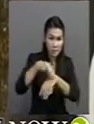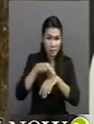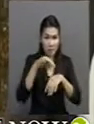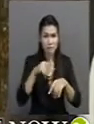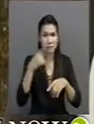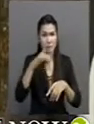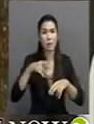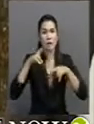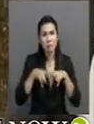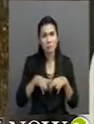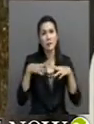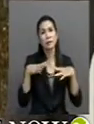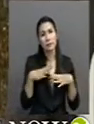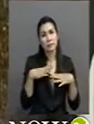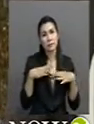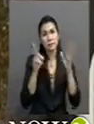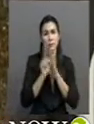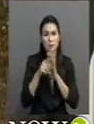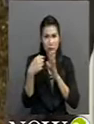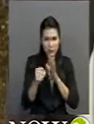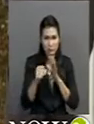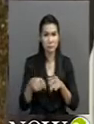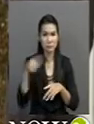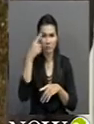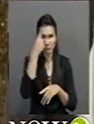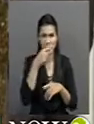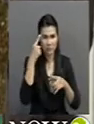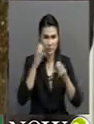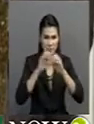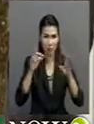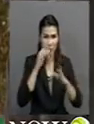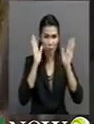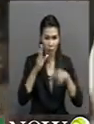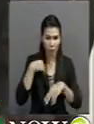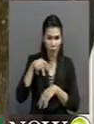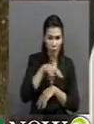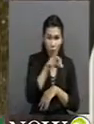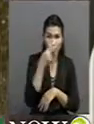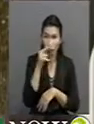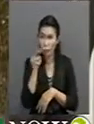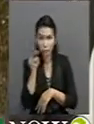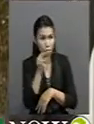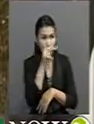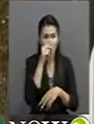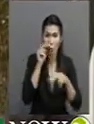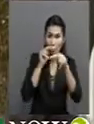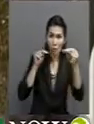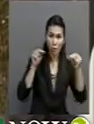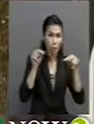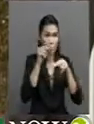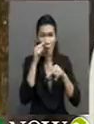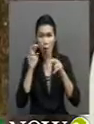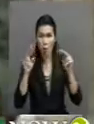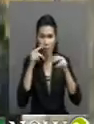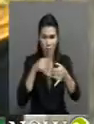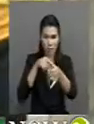ก็นั่งพัก10นาทีทั้ง3คนแบ่งหน้าที่ชัดเจนฮะมีคนเดินสำรวจมีคนเดินเฝ้าระวังข้างหน้าแล้วก็มีคนคอยเฝ้า